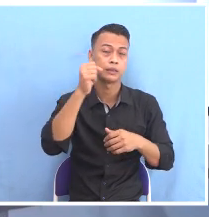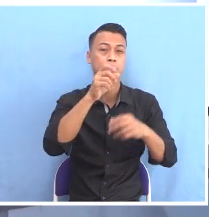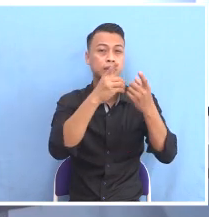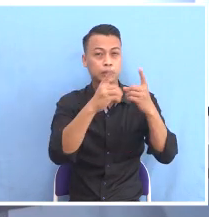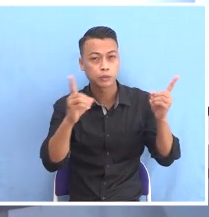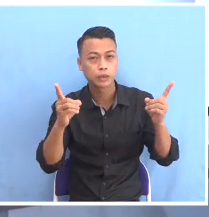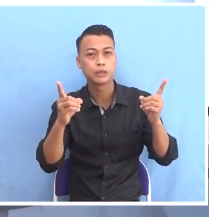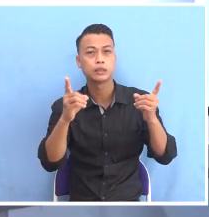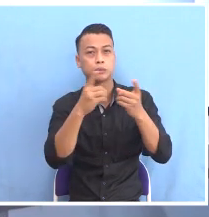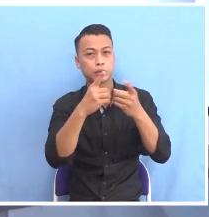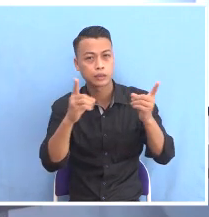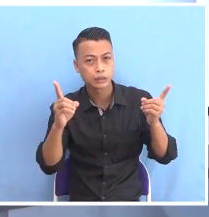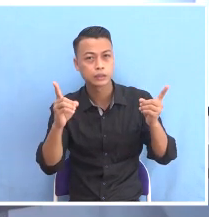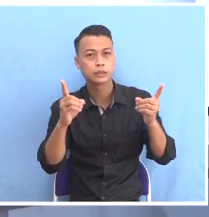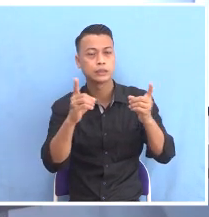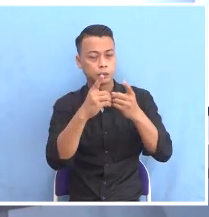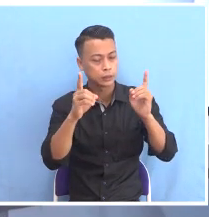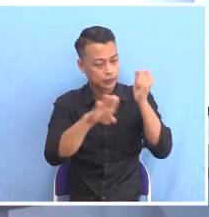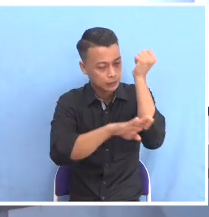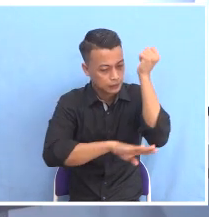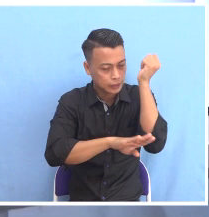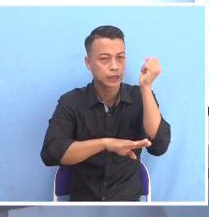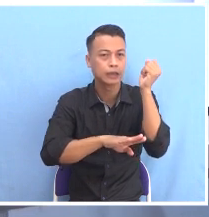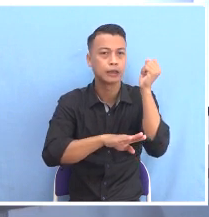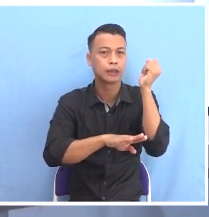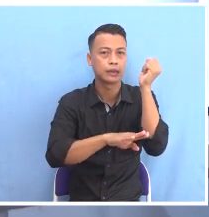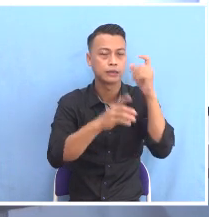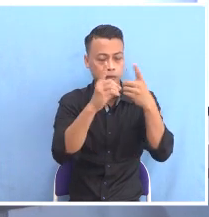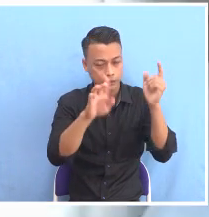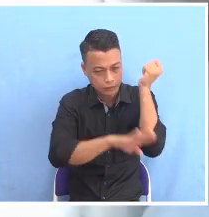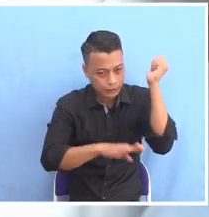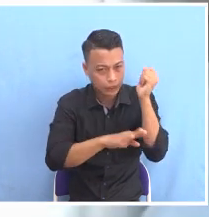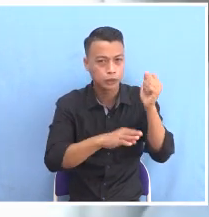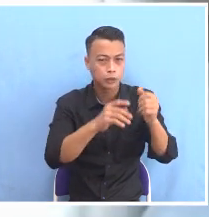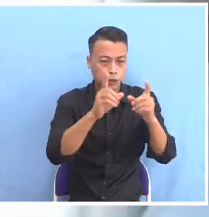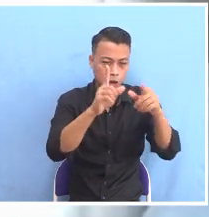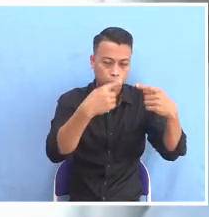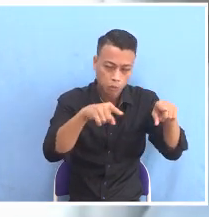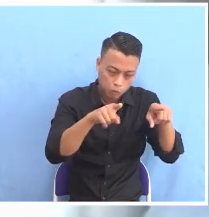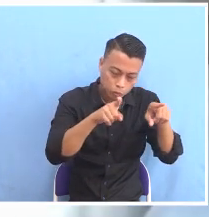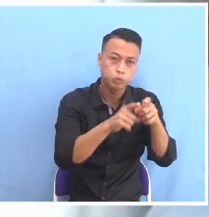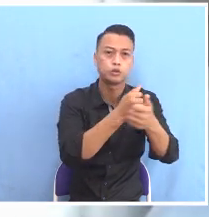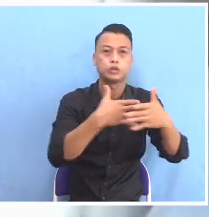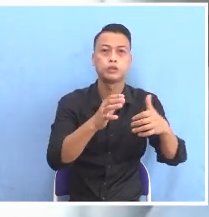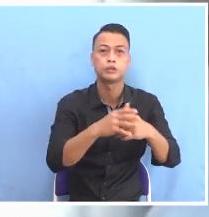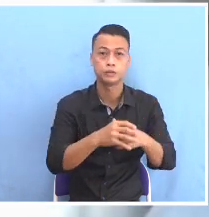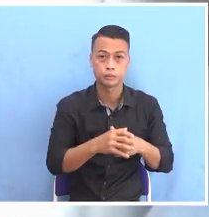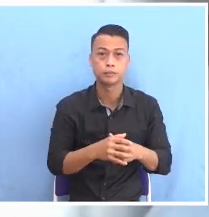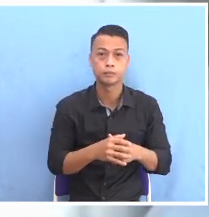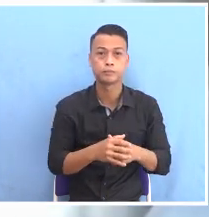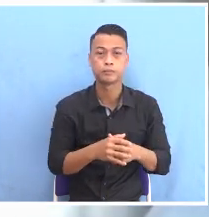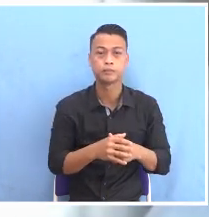င်ရာဒီမိုကရေစီချီခံမှုရမယ်ဆိုကဲဒီချီခံမှုကိုကျွန်တော်တို့ဘယ်လိုကောင်းထင်ပေါ့ဒီလိုကောင်းထင်ဖို့ဖို့အတွက်ကကျွန်တော်တို့နှစ်ဖ